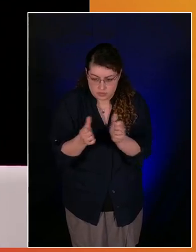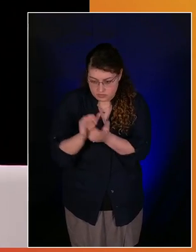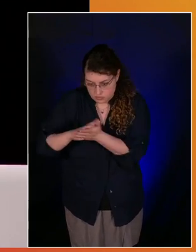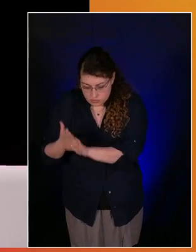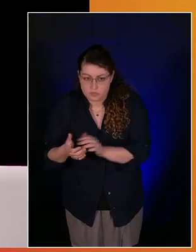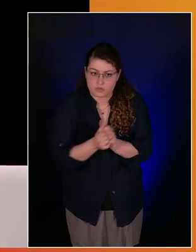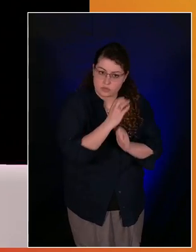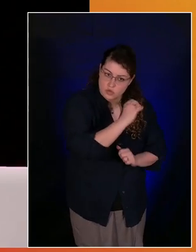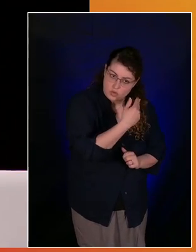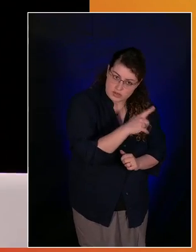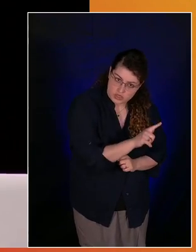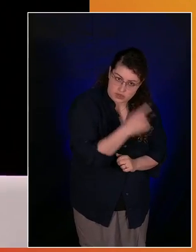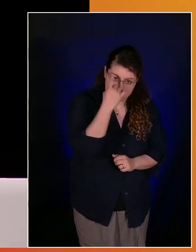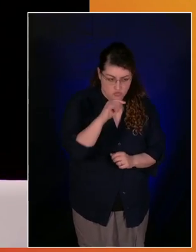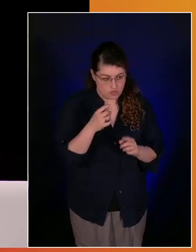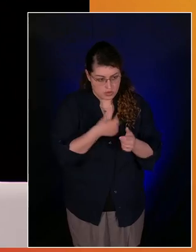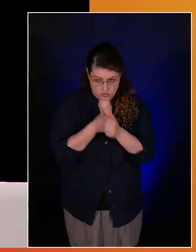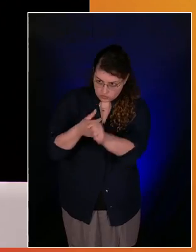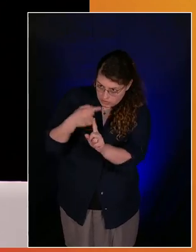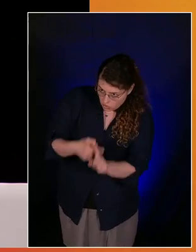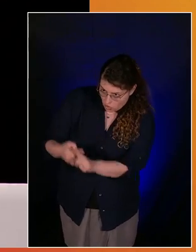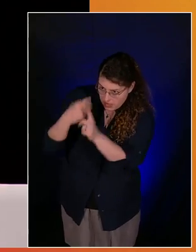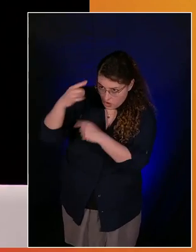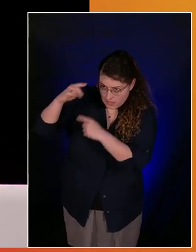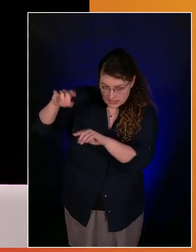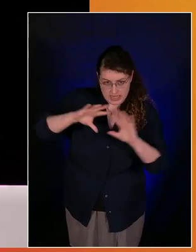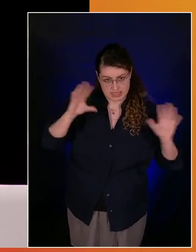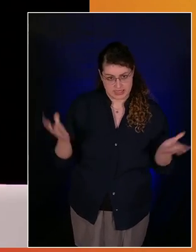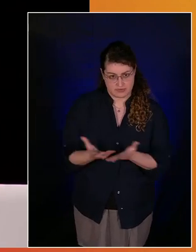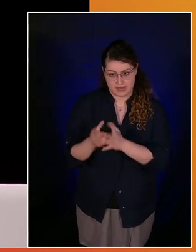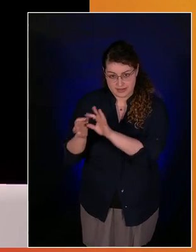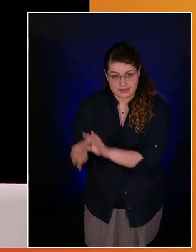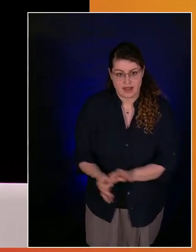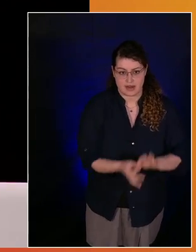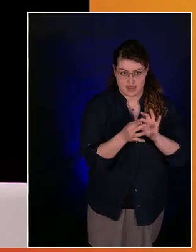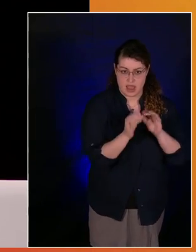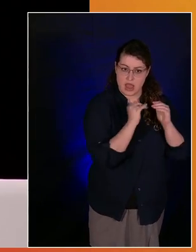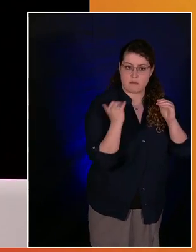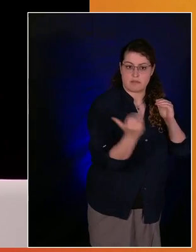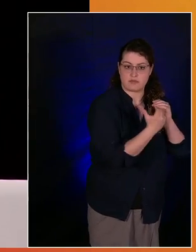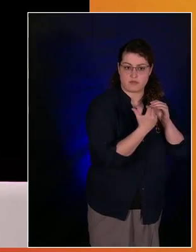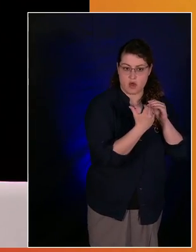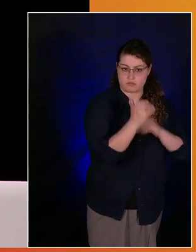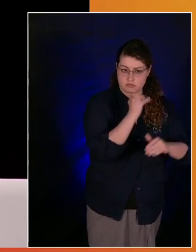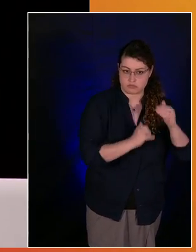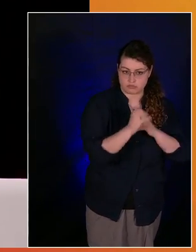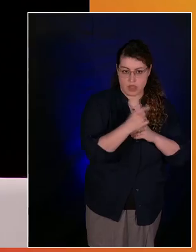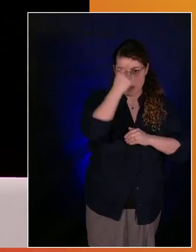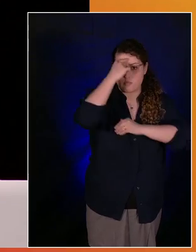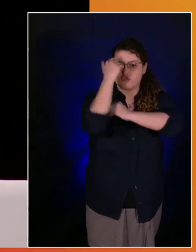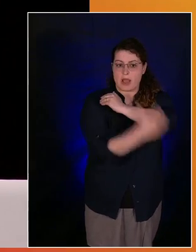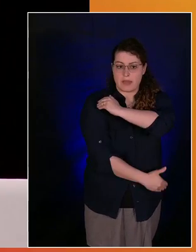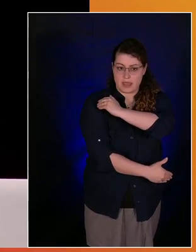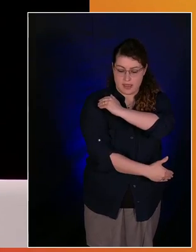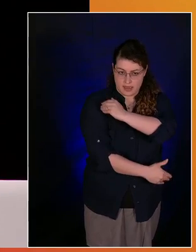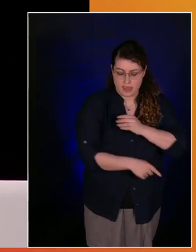le cadre du respect de nos repères revendicatif était en lien avec la plateforme programmatique de plus jamais ça qui